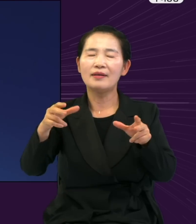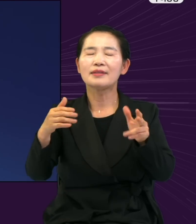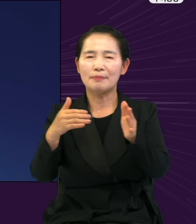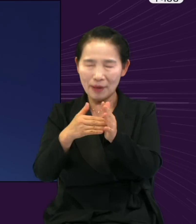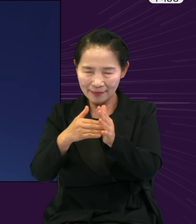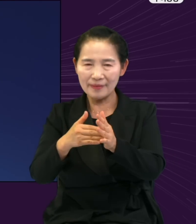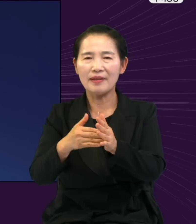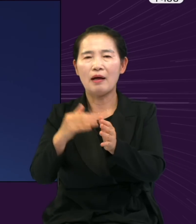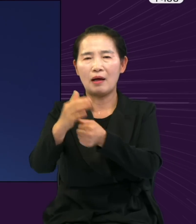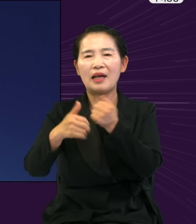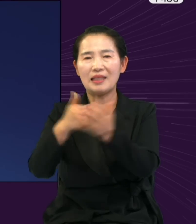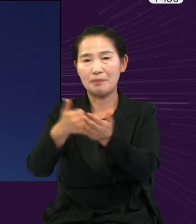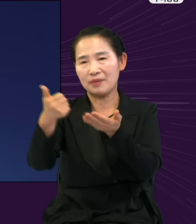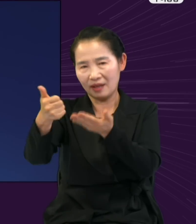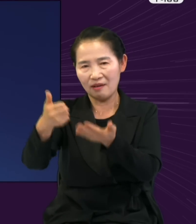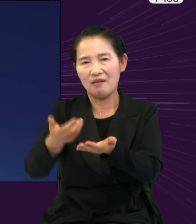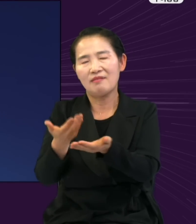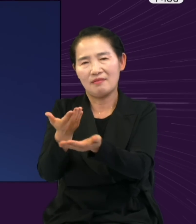주라고.